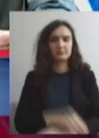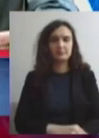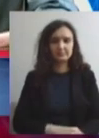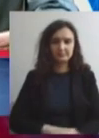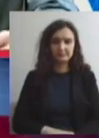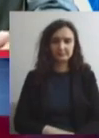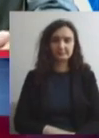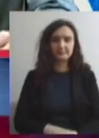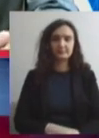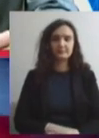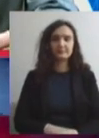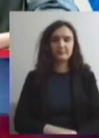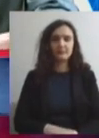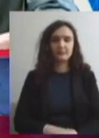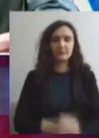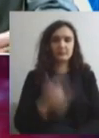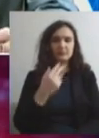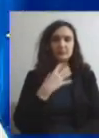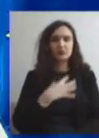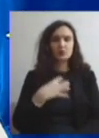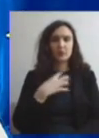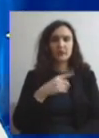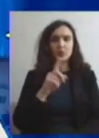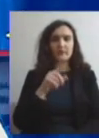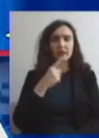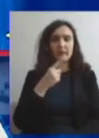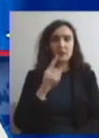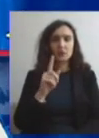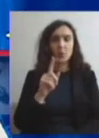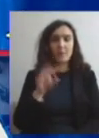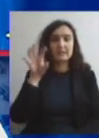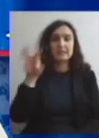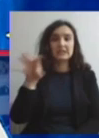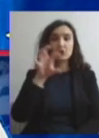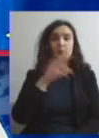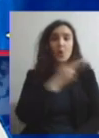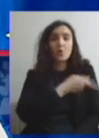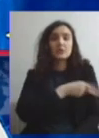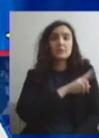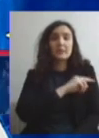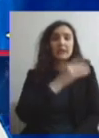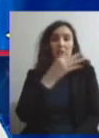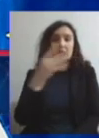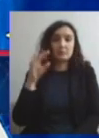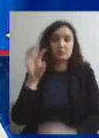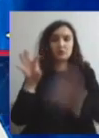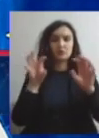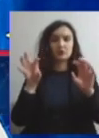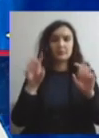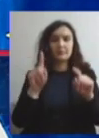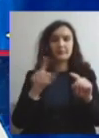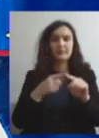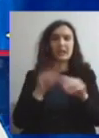დიახ, მნიშვნელოვანია აღინიშნოს, რომ გარკვეულ სექტორში, გარკვეულ ჰოსპიტლებში კრიტიკის ზღვარი